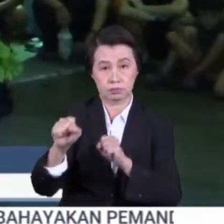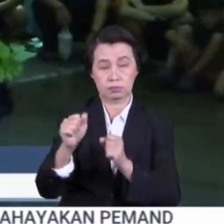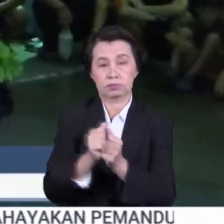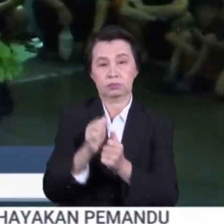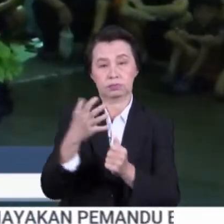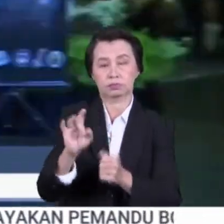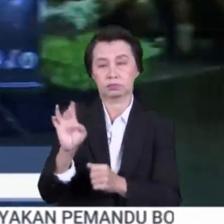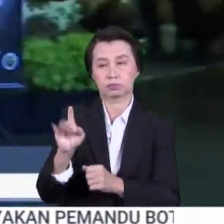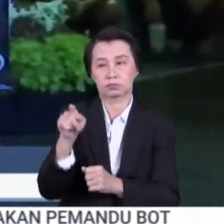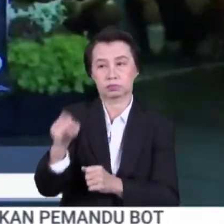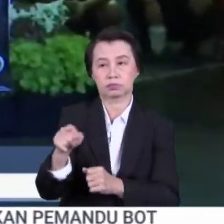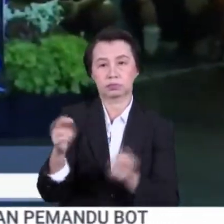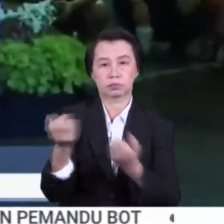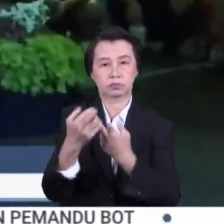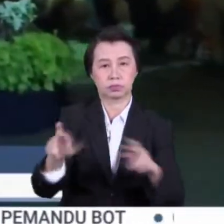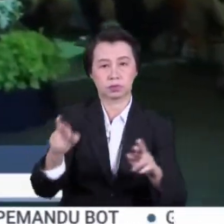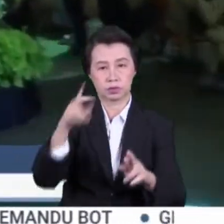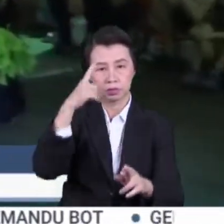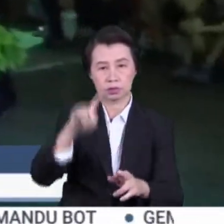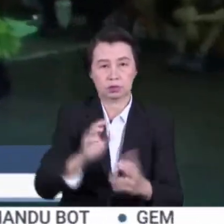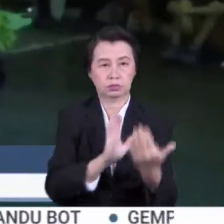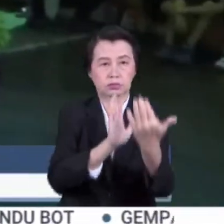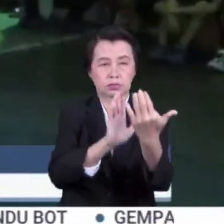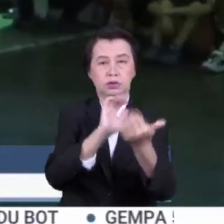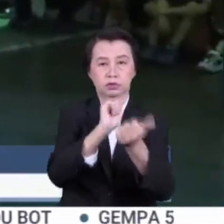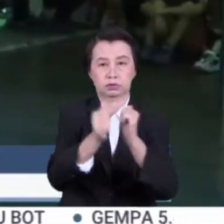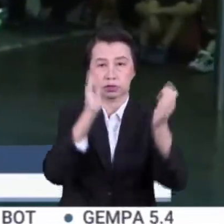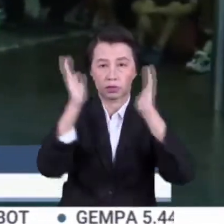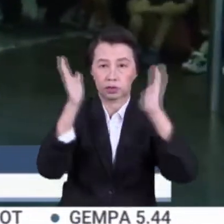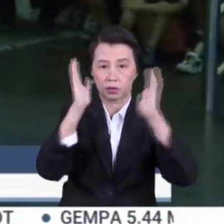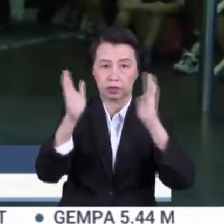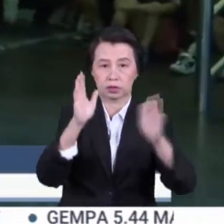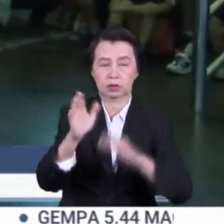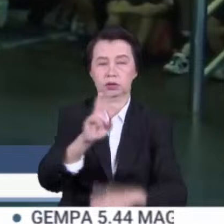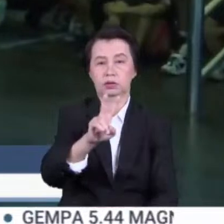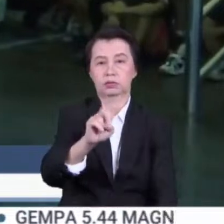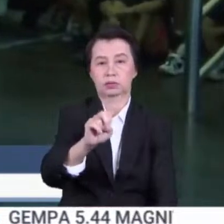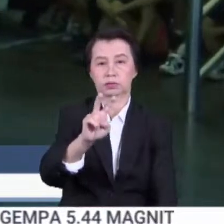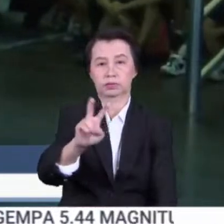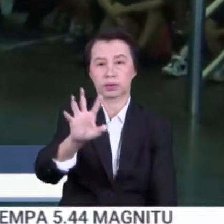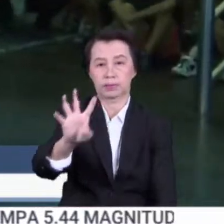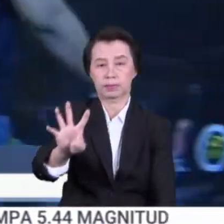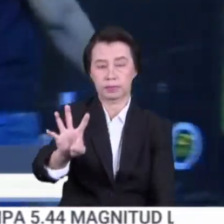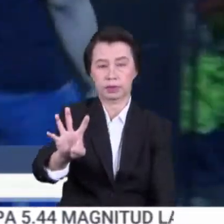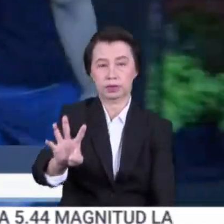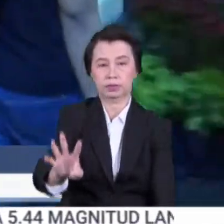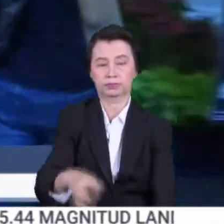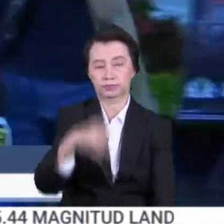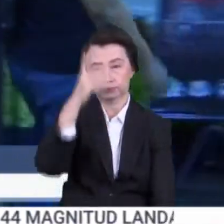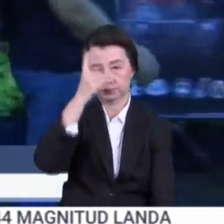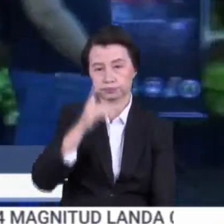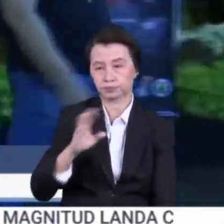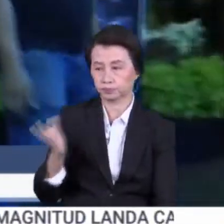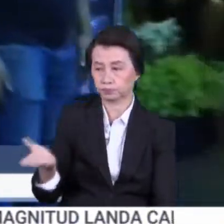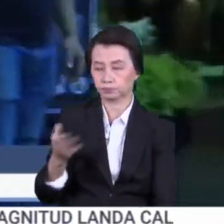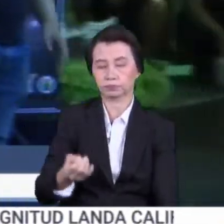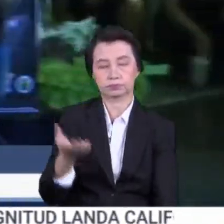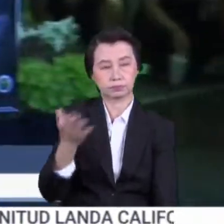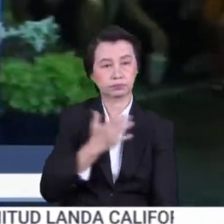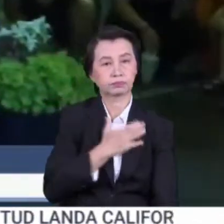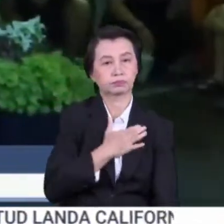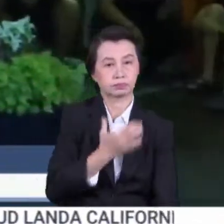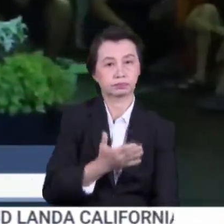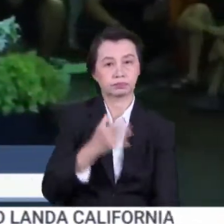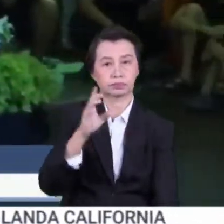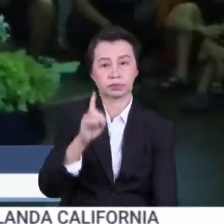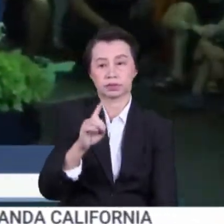juga merupakan persiapan untuk menghadapi Sukan Malaysia Sukma 2024. Dato' Junaidi juga memberi komitmen